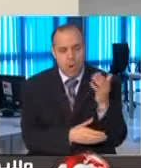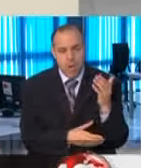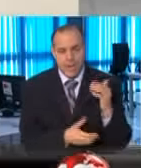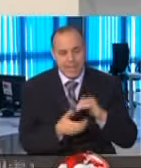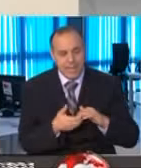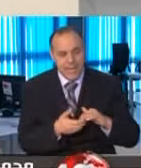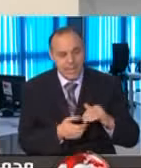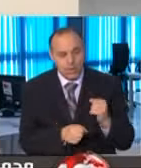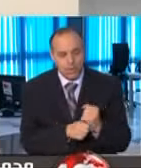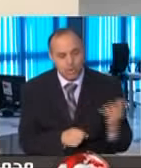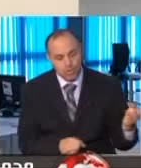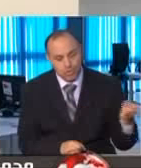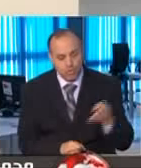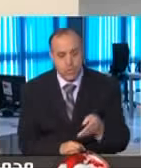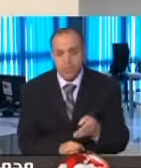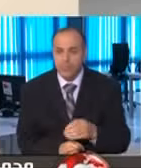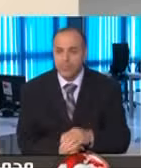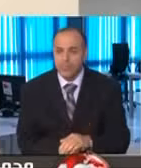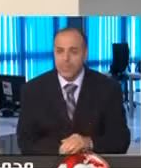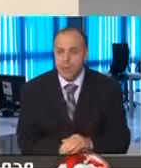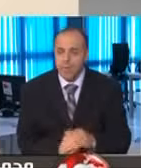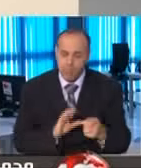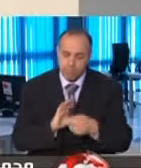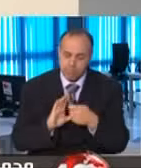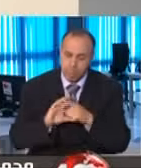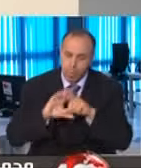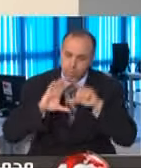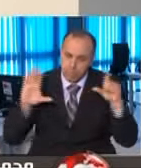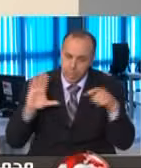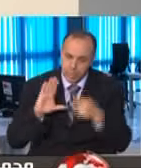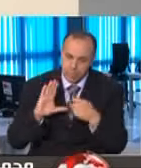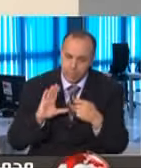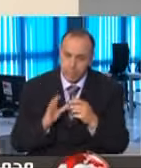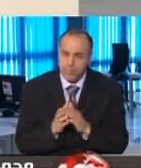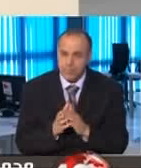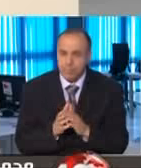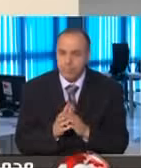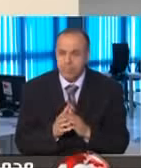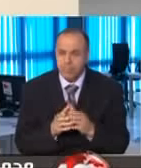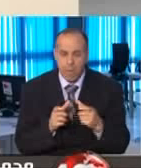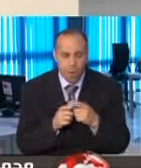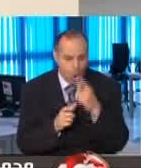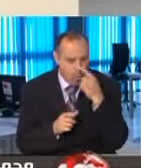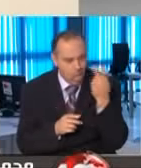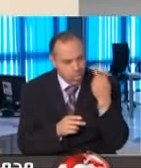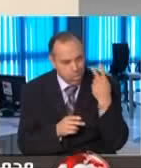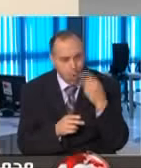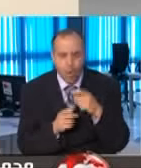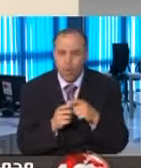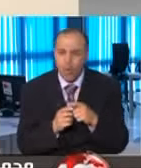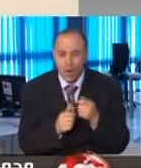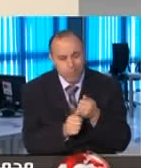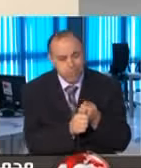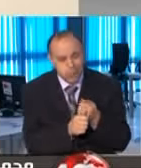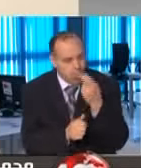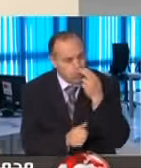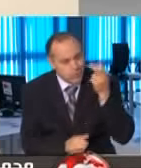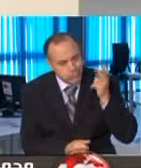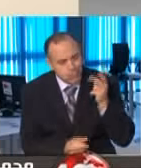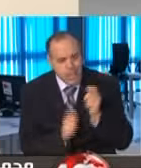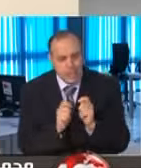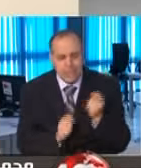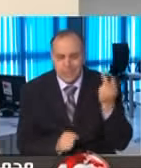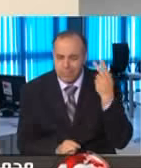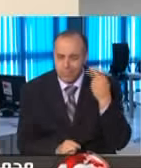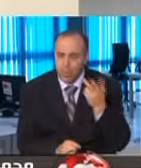لنا الجهوي للشغل بالقصرين، وتم رفع الشعارات فيها تنديد بقمع الحريات، فيها تنديد بالملاحقات